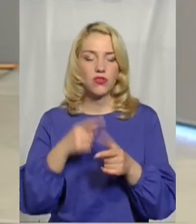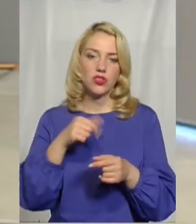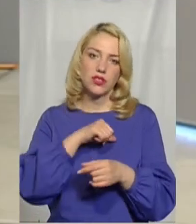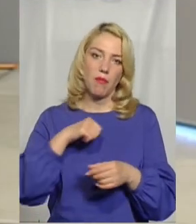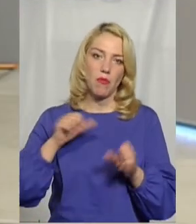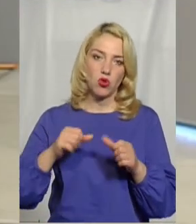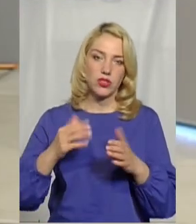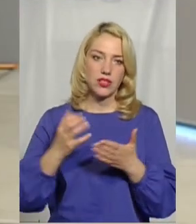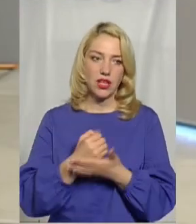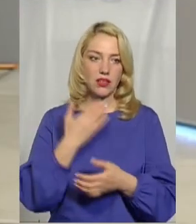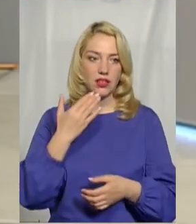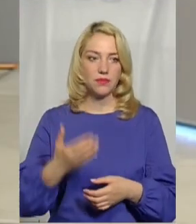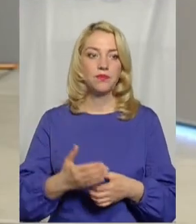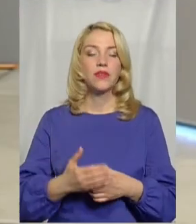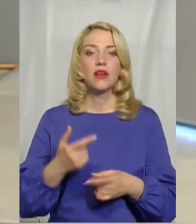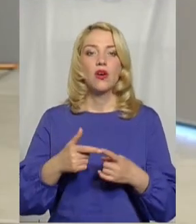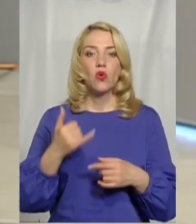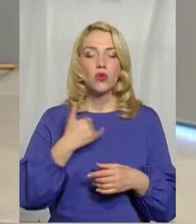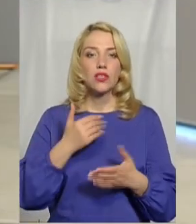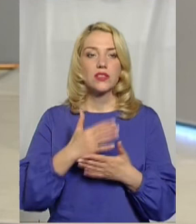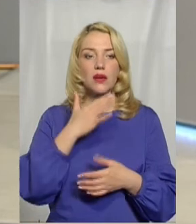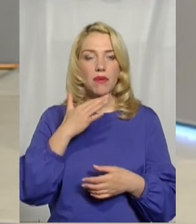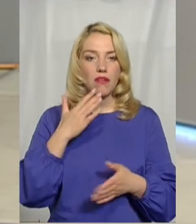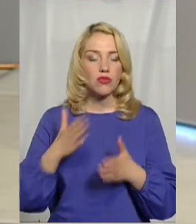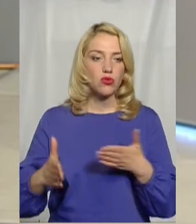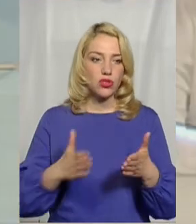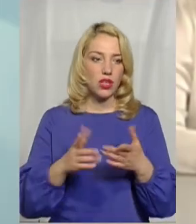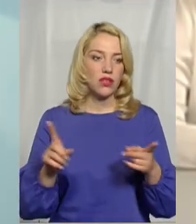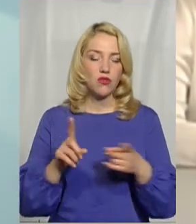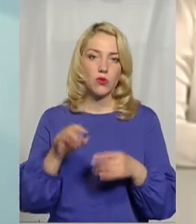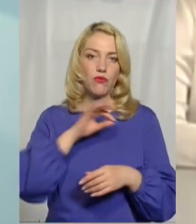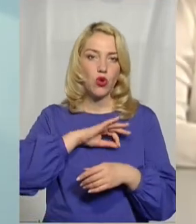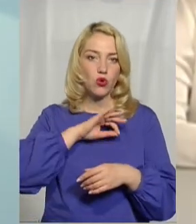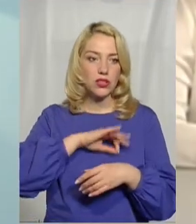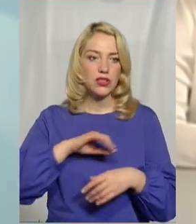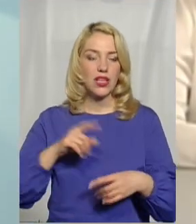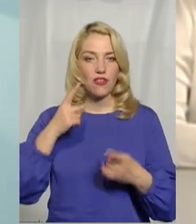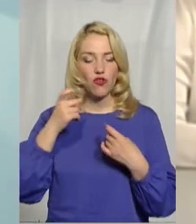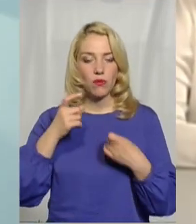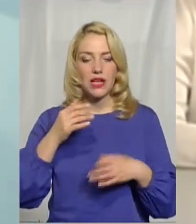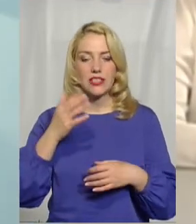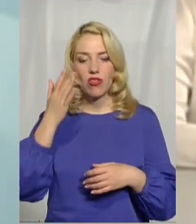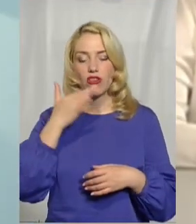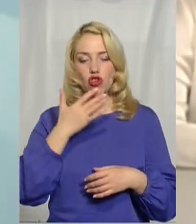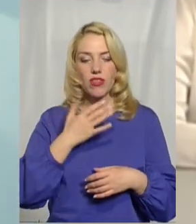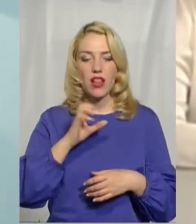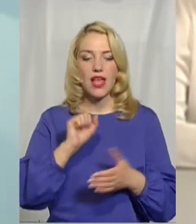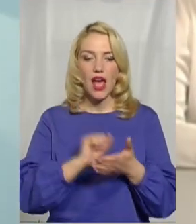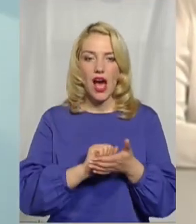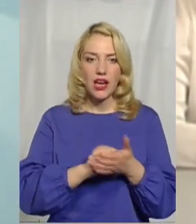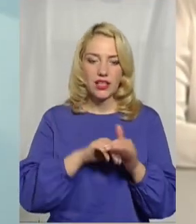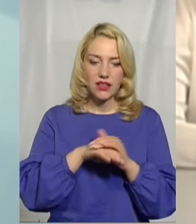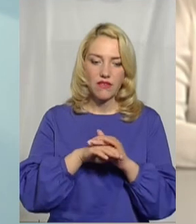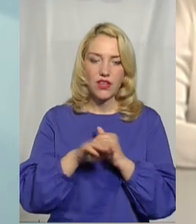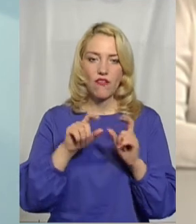знайти? Абсолютно, в нас є дуже багато шляхів для того, щоб використати інформацію Національного архівного фонду. Можна